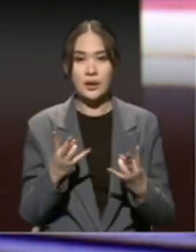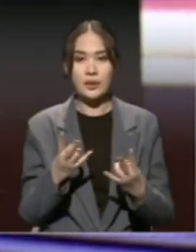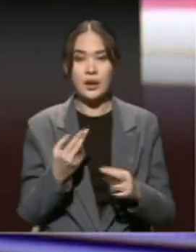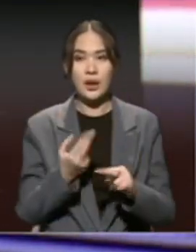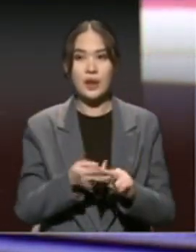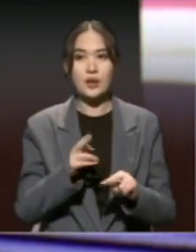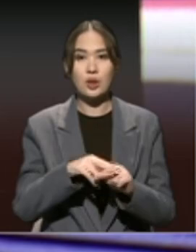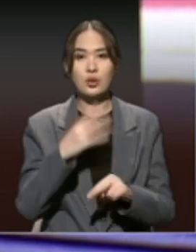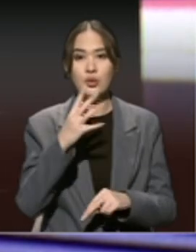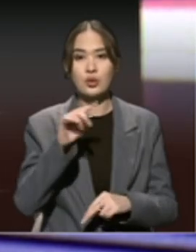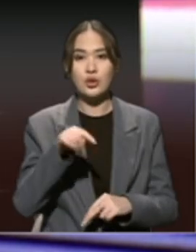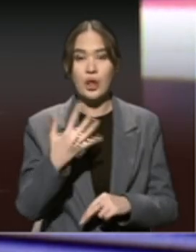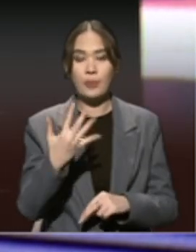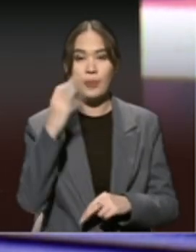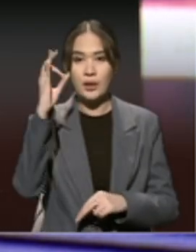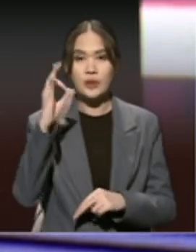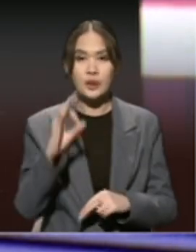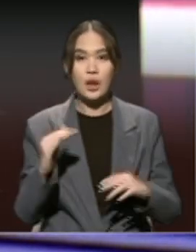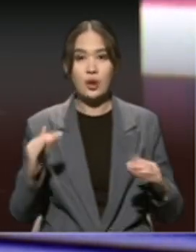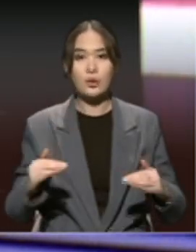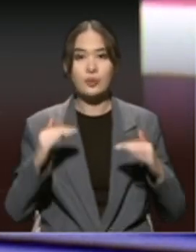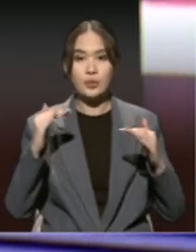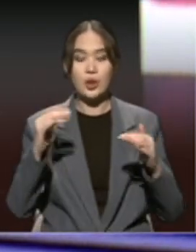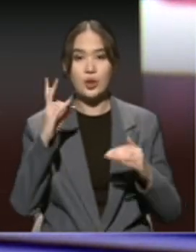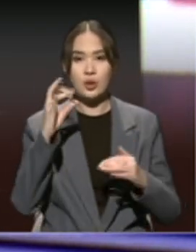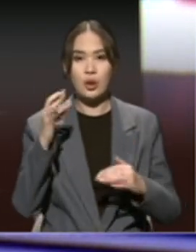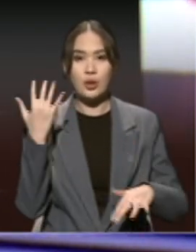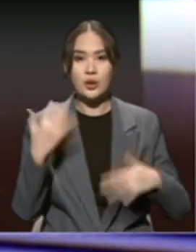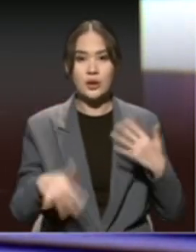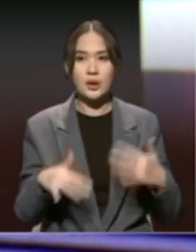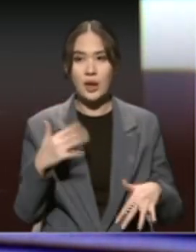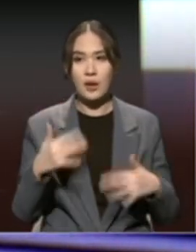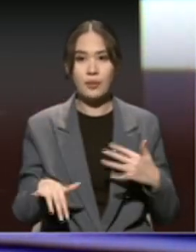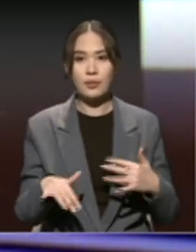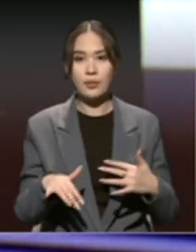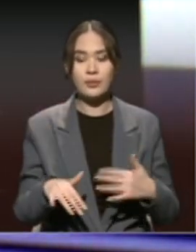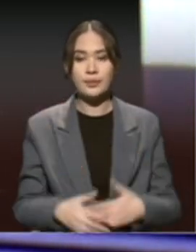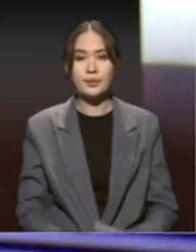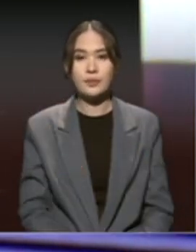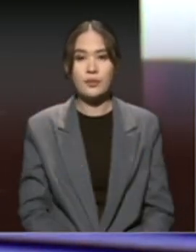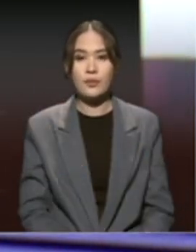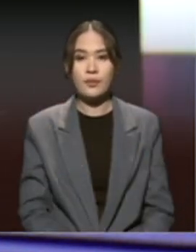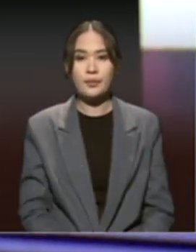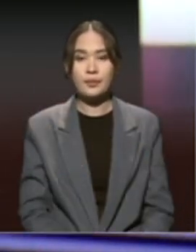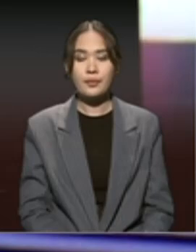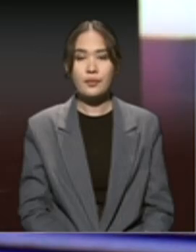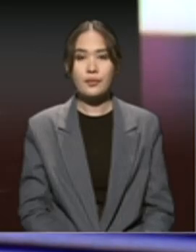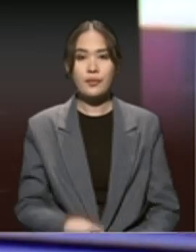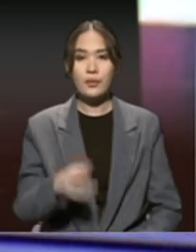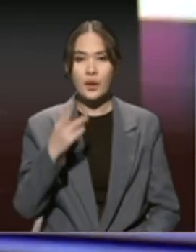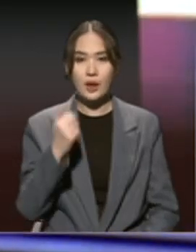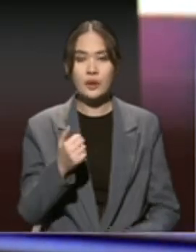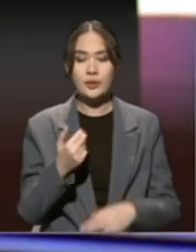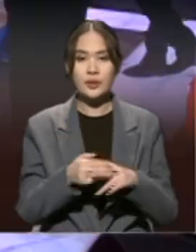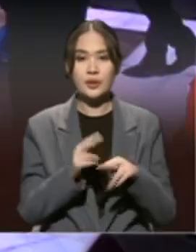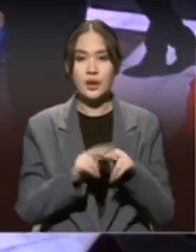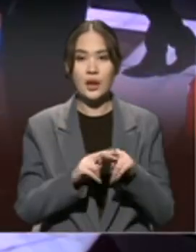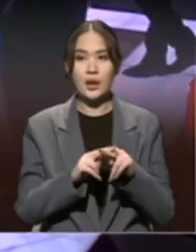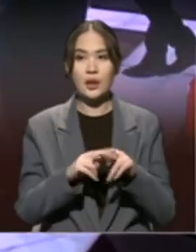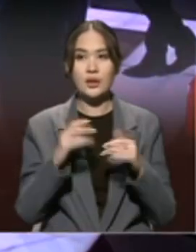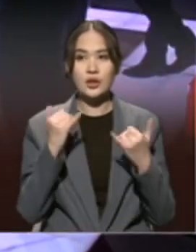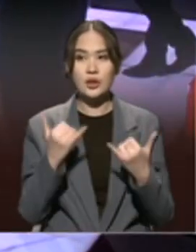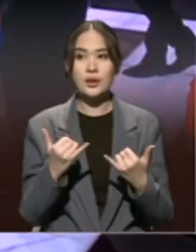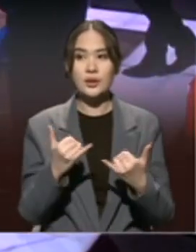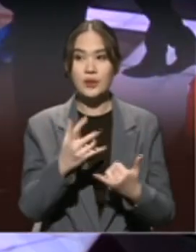та 4,5%-ға өскен, бірақ тұралап тұр, нарық тұралап тұр. Бауыржан мырза. Иә, нарық тұралап тұр, өйткені оған дәл